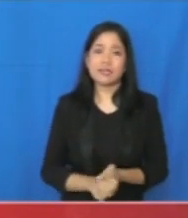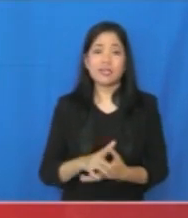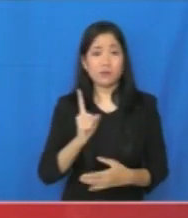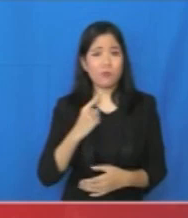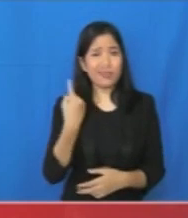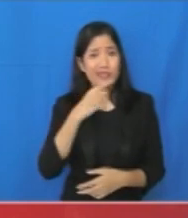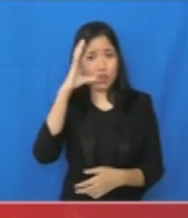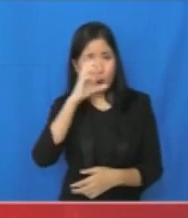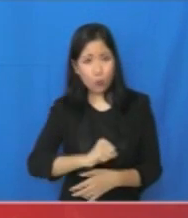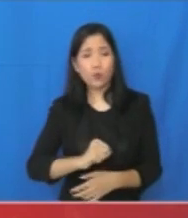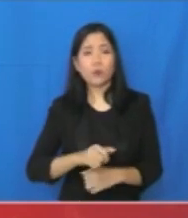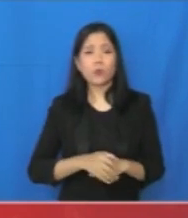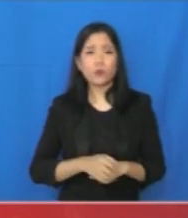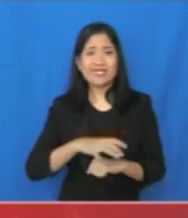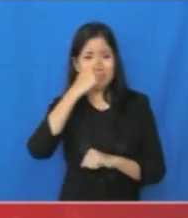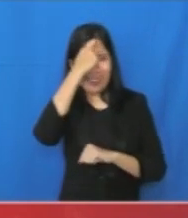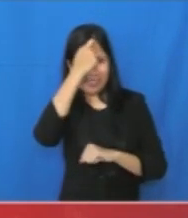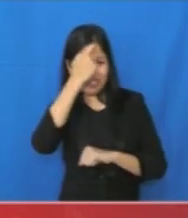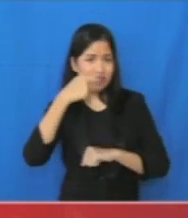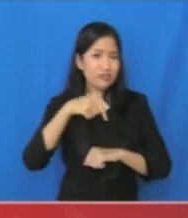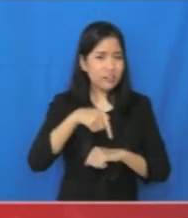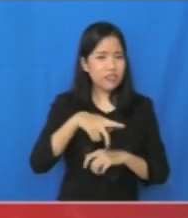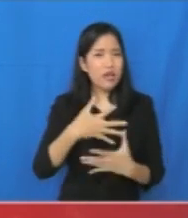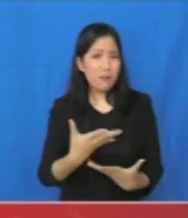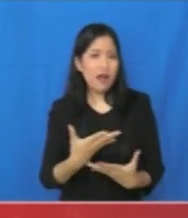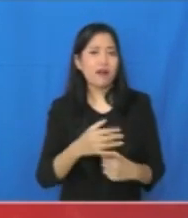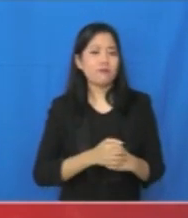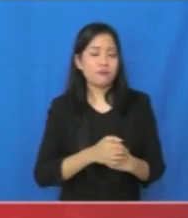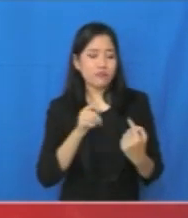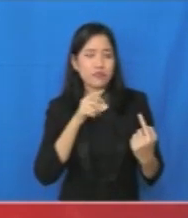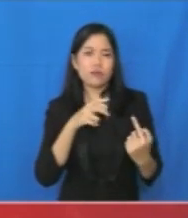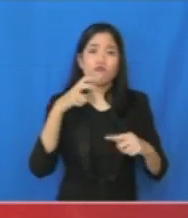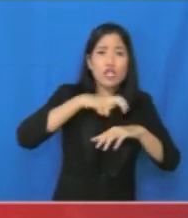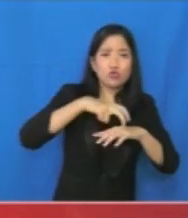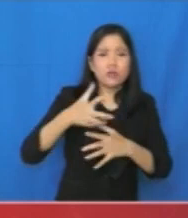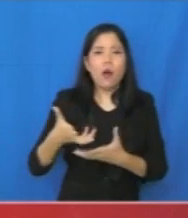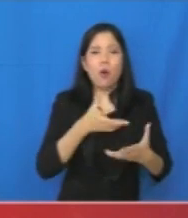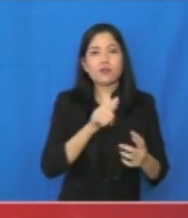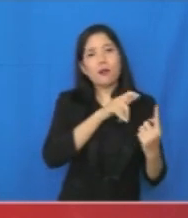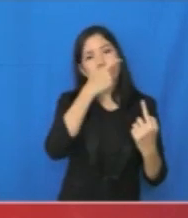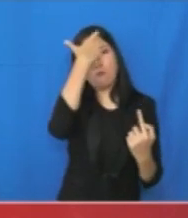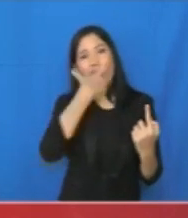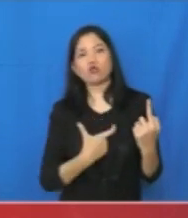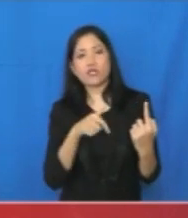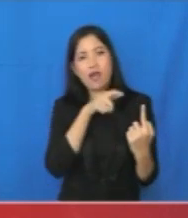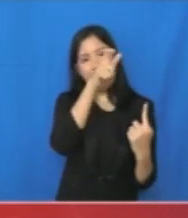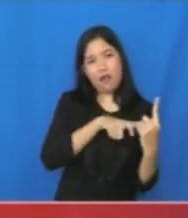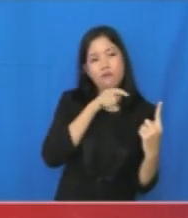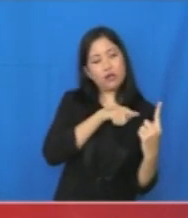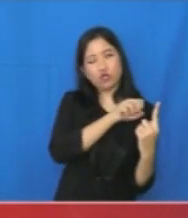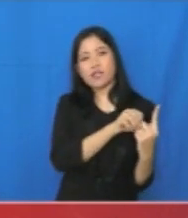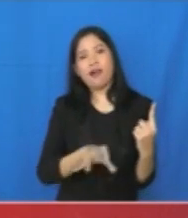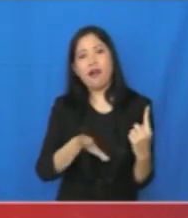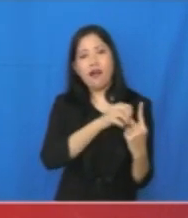faktor pembawa penyakit ini adalah manusia Hai Oleh karena itu sebaran